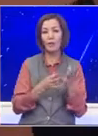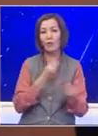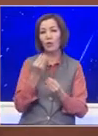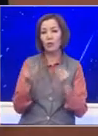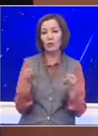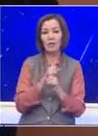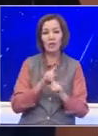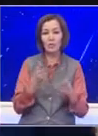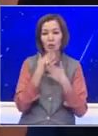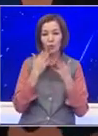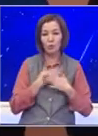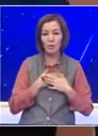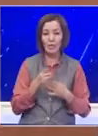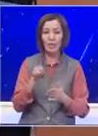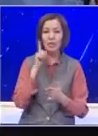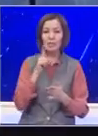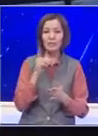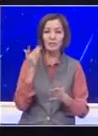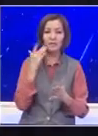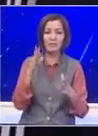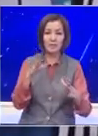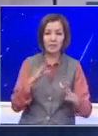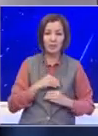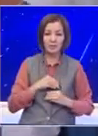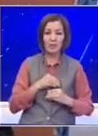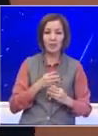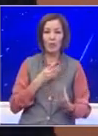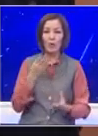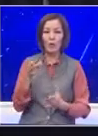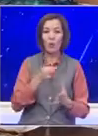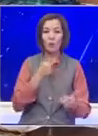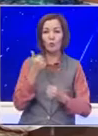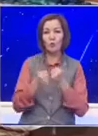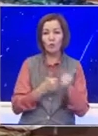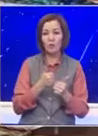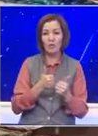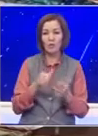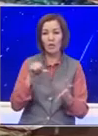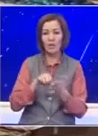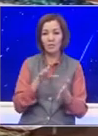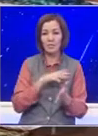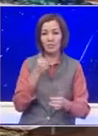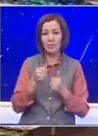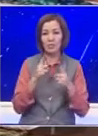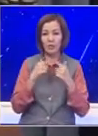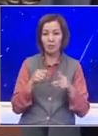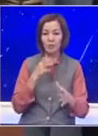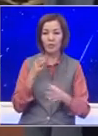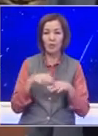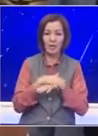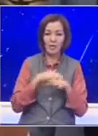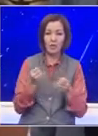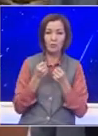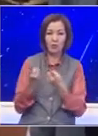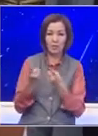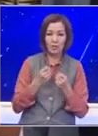эрекше жакшы көргөн. Жастарды жанына жыйнап, аудан биричиликтер менен облыстык турнирлерде өнөр көрсөттү. Жарыстар уюмдаштырып, халыкты спортка